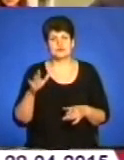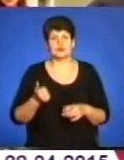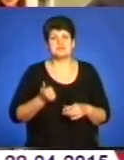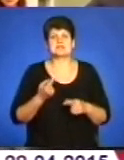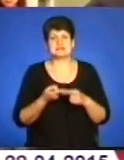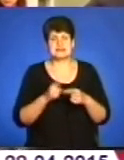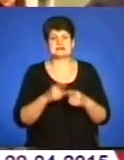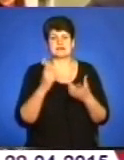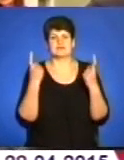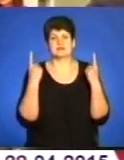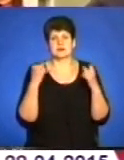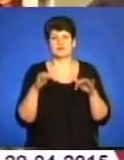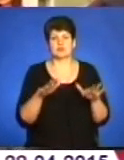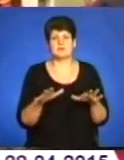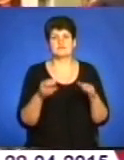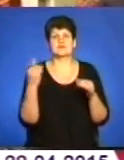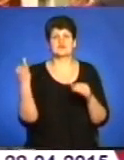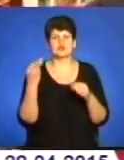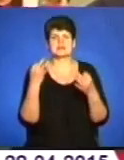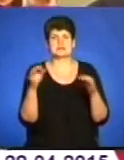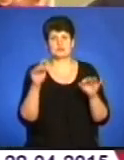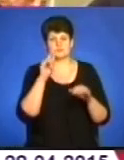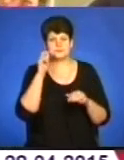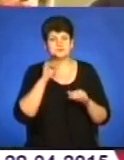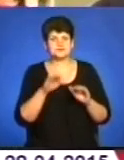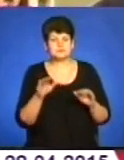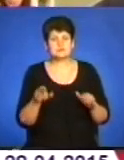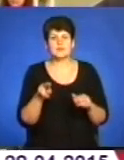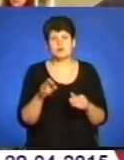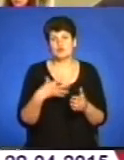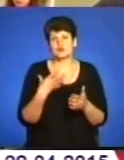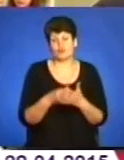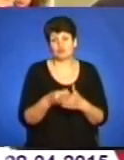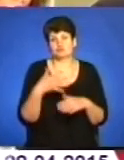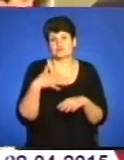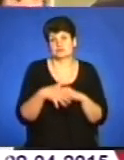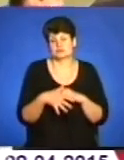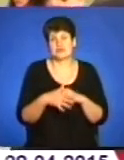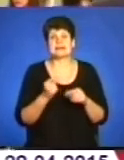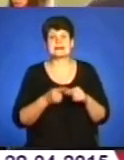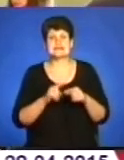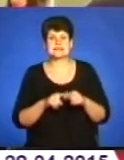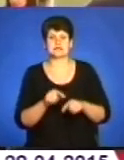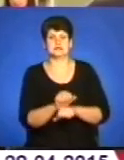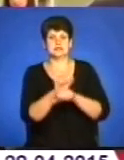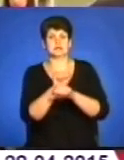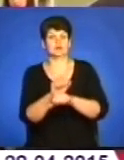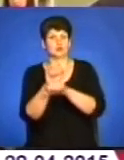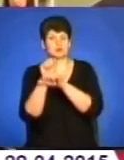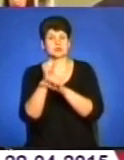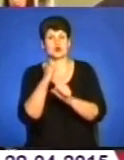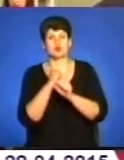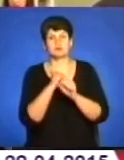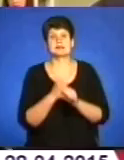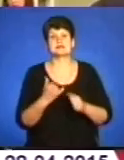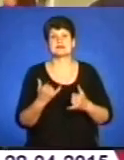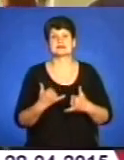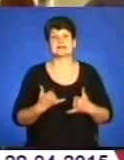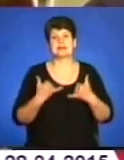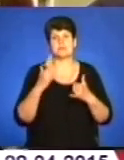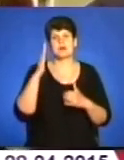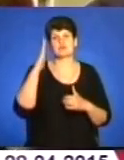історії незалежної України. І діти по-своєму цю революцію сприйняли. І ця революція фактично робилася для майбутнього